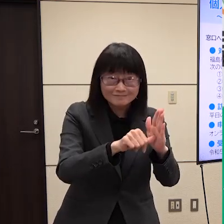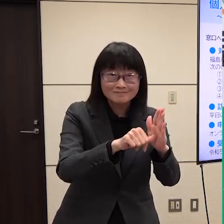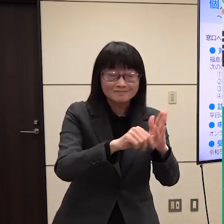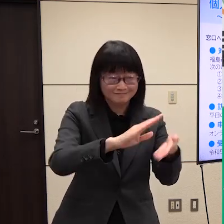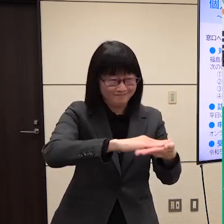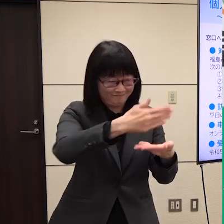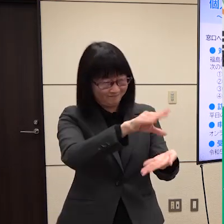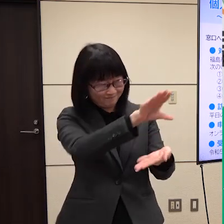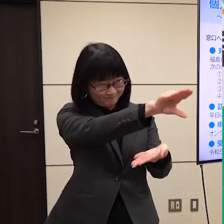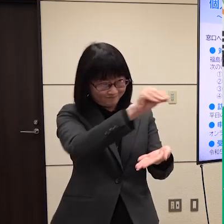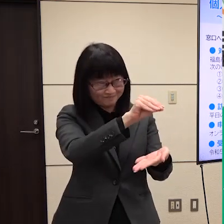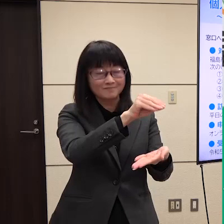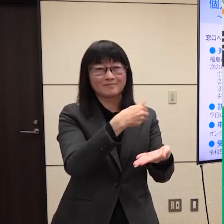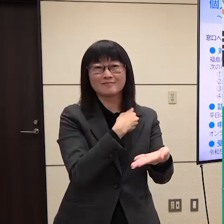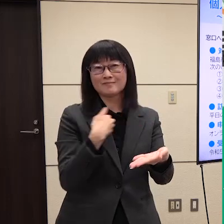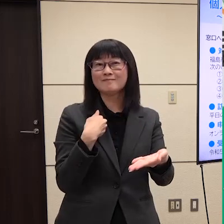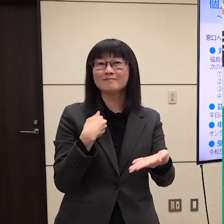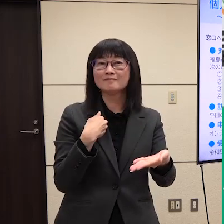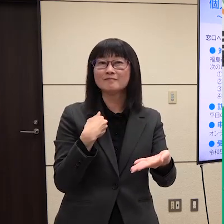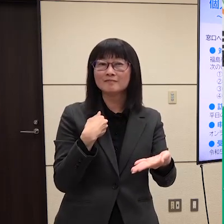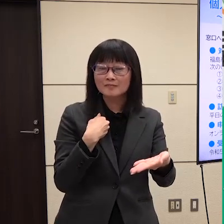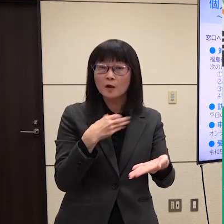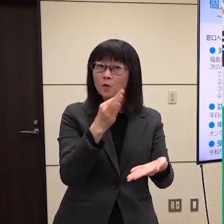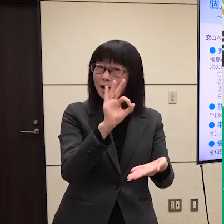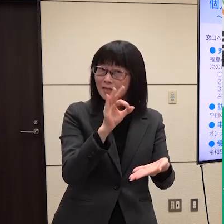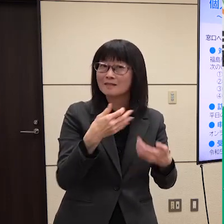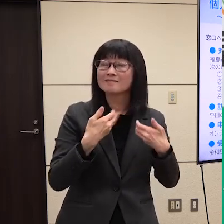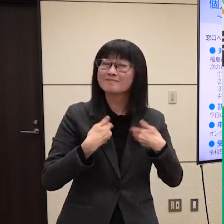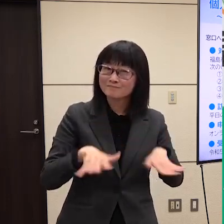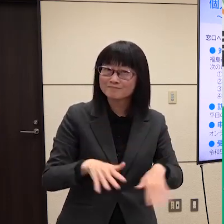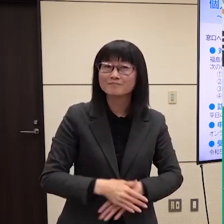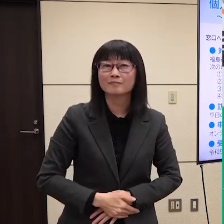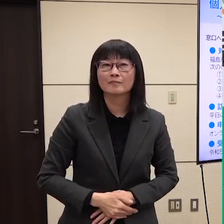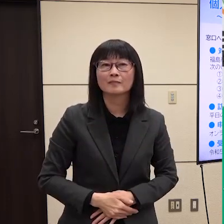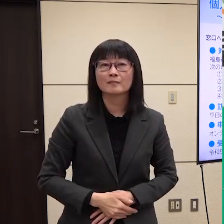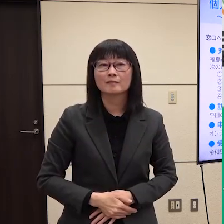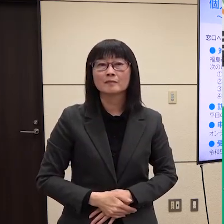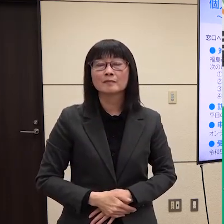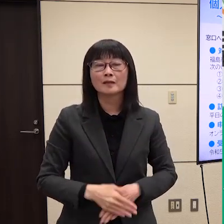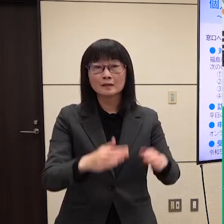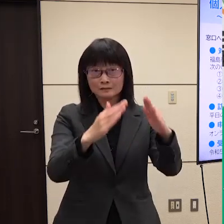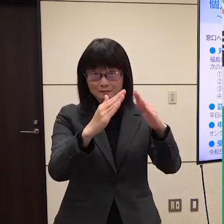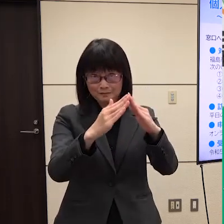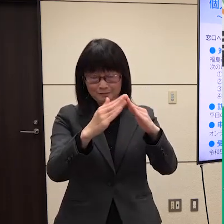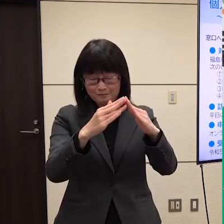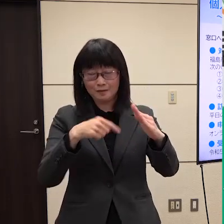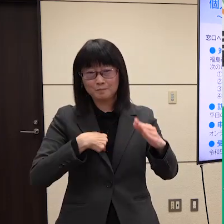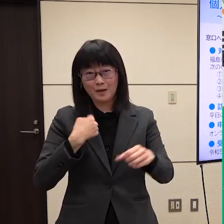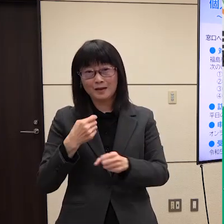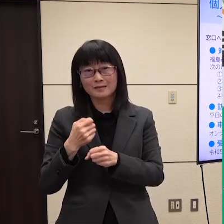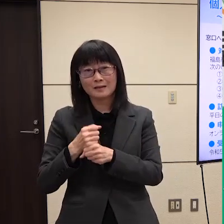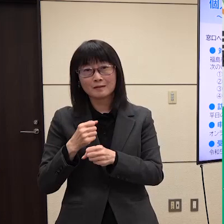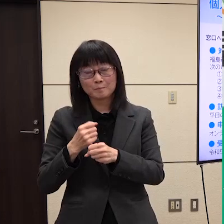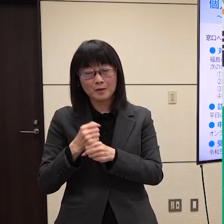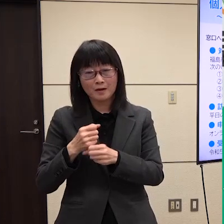お金も必要ないと。そして、マイナンバーカードが自宅に届くということで、便利に、